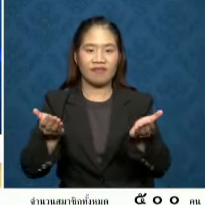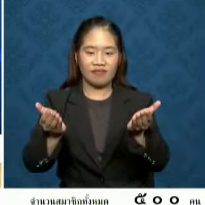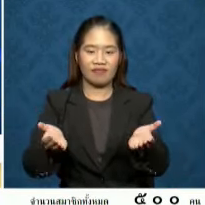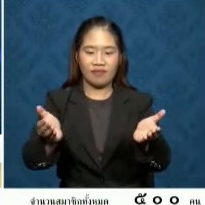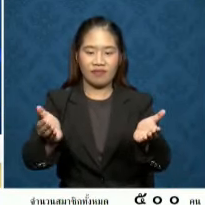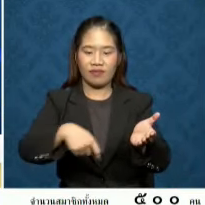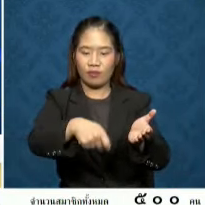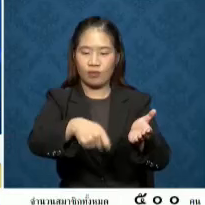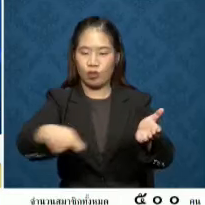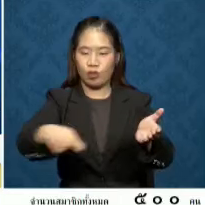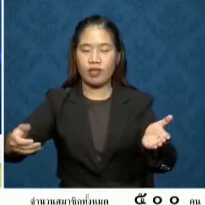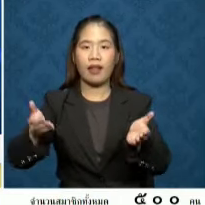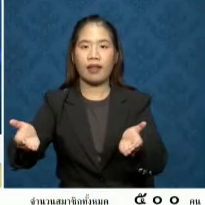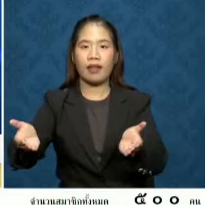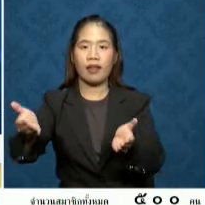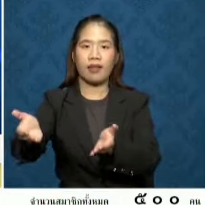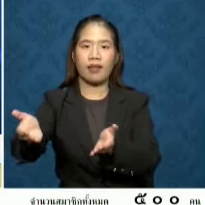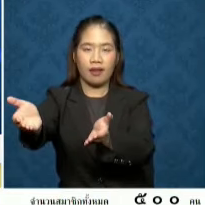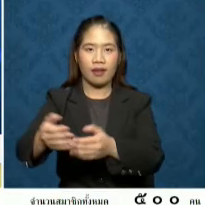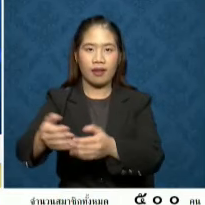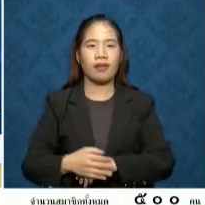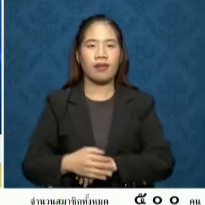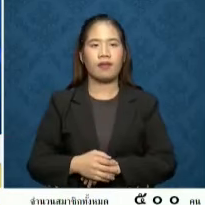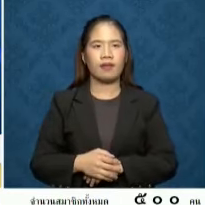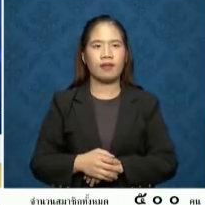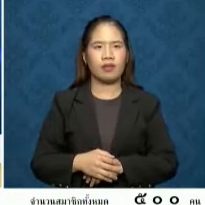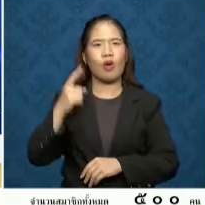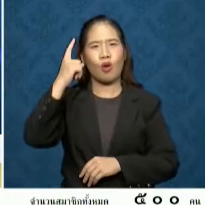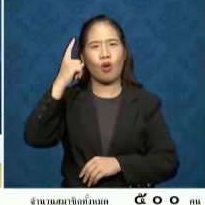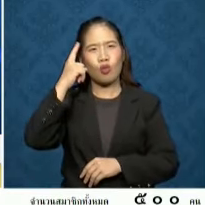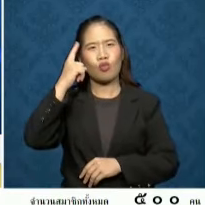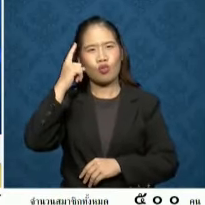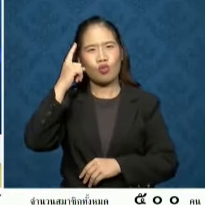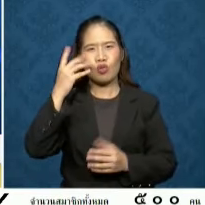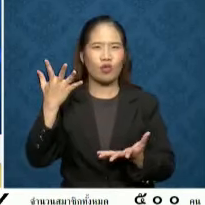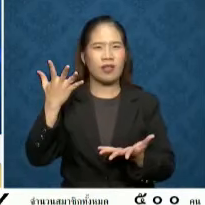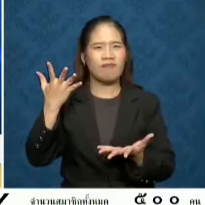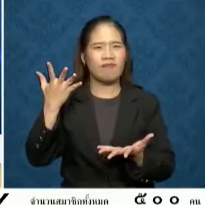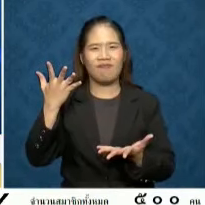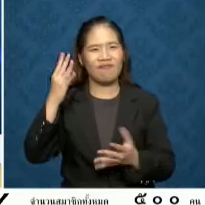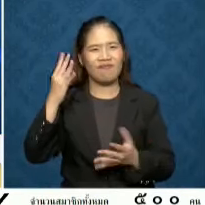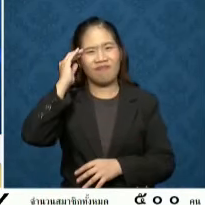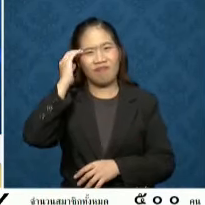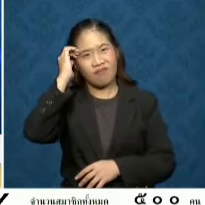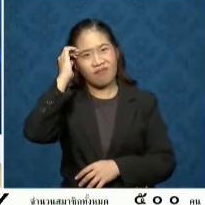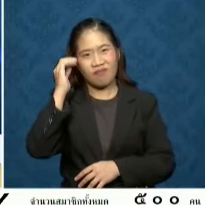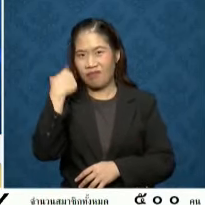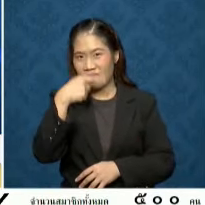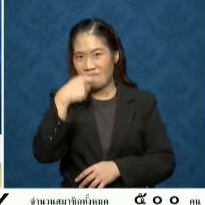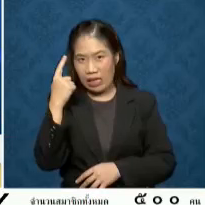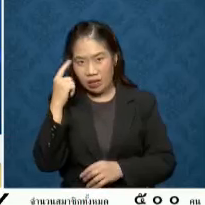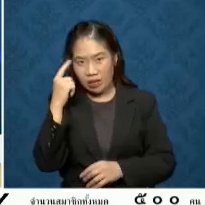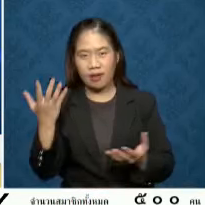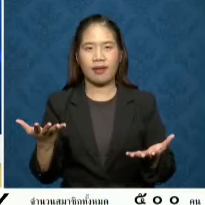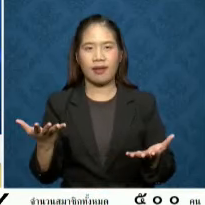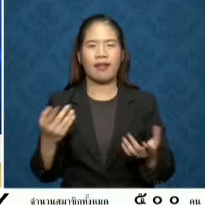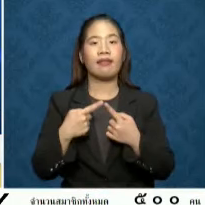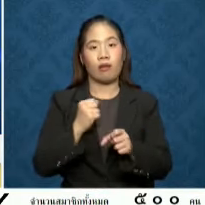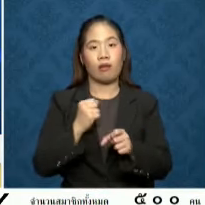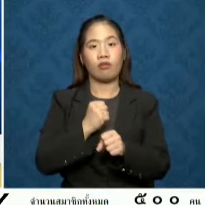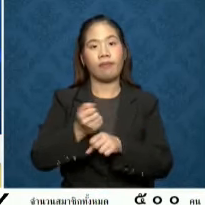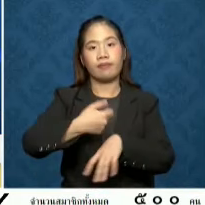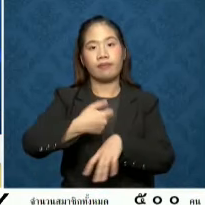ก็ไม่รู้คนที่อยู่บนเรือกระบุรีก็รู้อยู่แก่ใจว่ามันปัญญาอ่อนใครมันคิดก็ไม่รู้แต่ก็ทำ